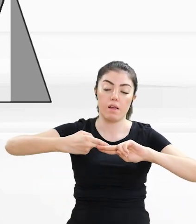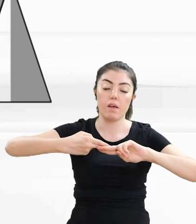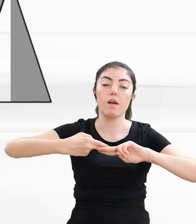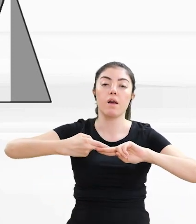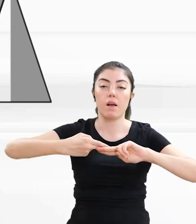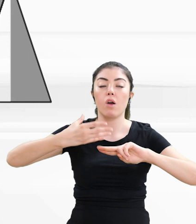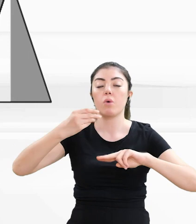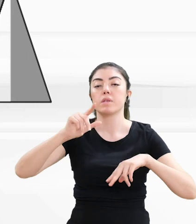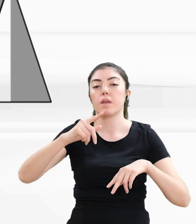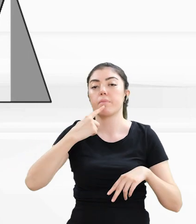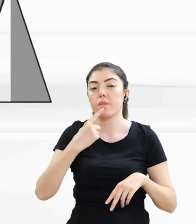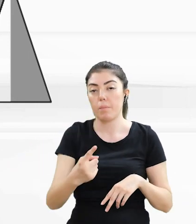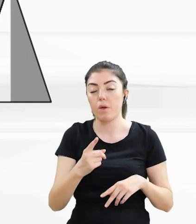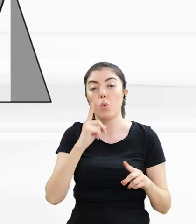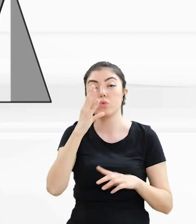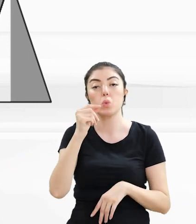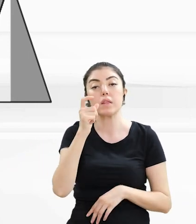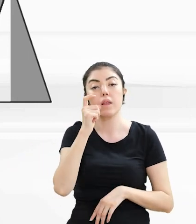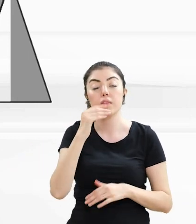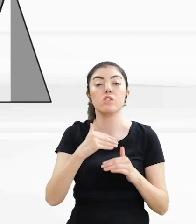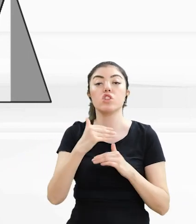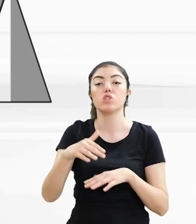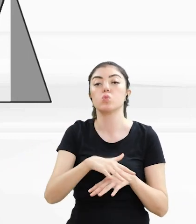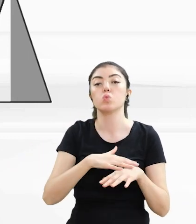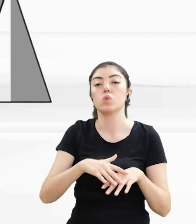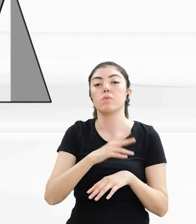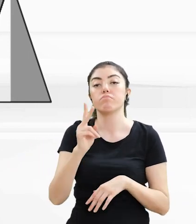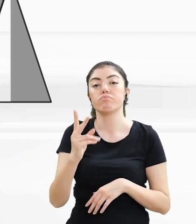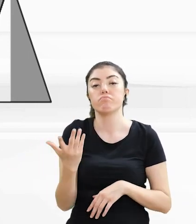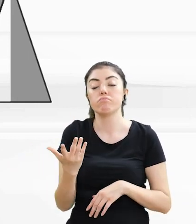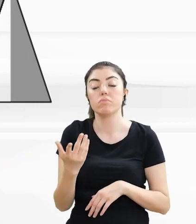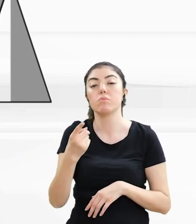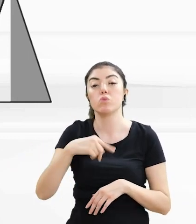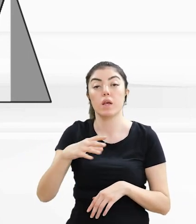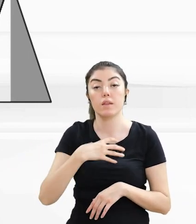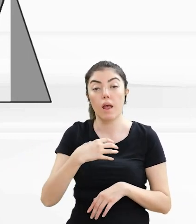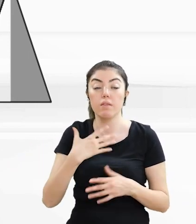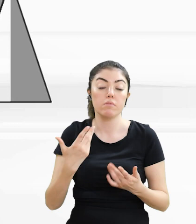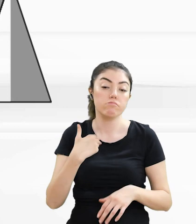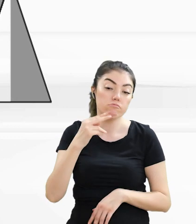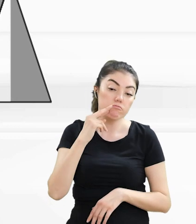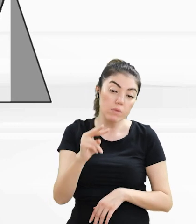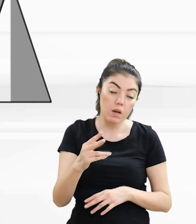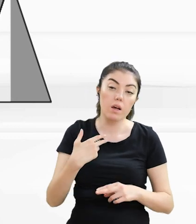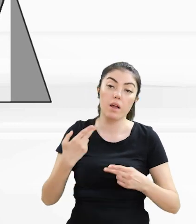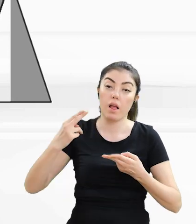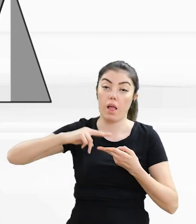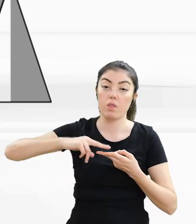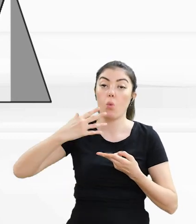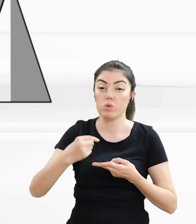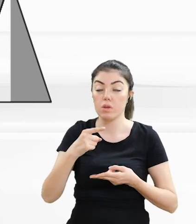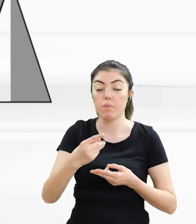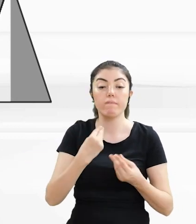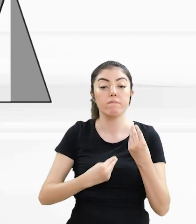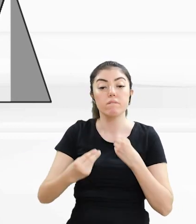suçlar arka tarafta birleşmiş olacak bakın çok dikkat edin dış yüzü olduğu için bunun Eğer kendimize baktığımızda göre katla